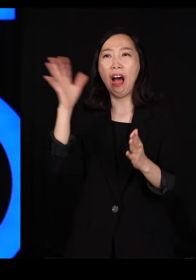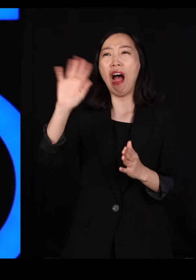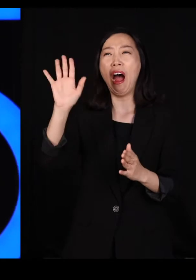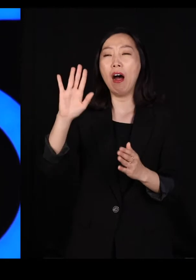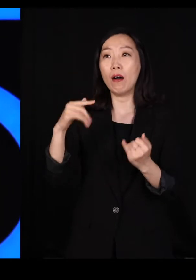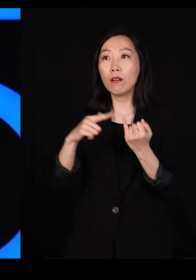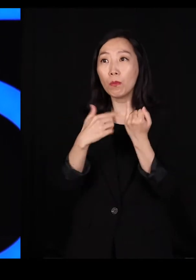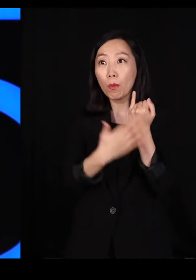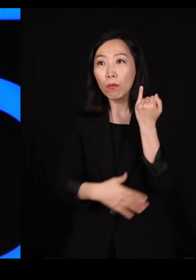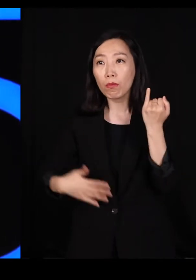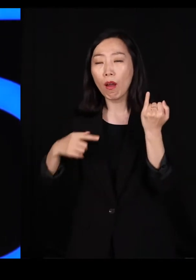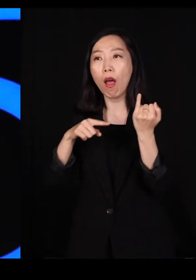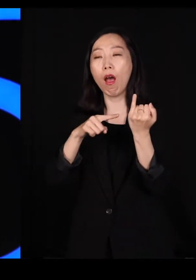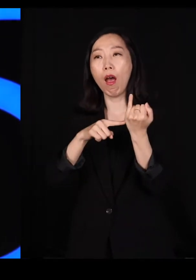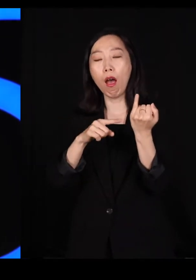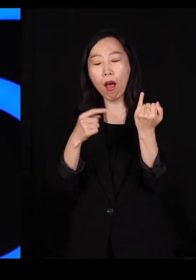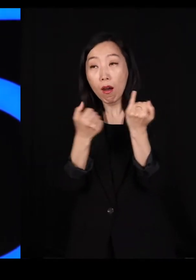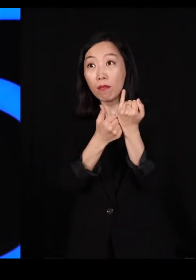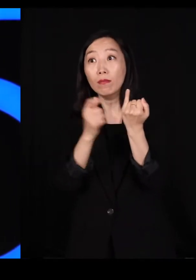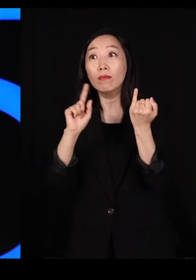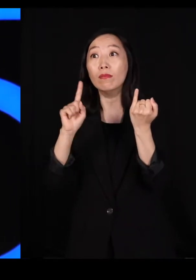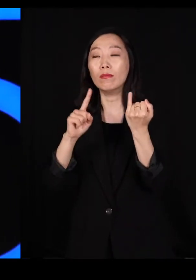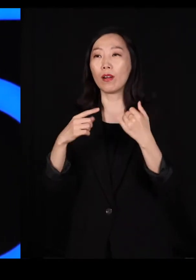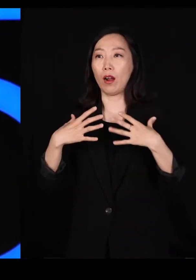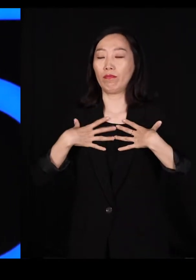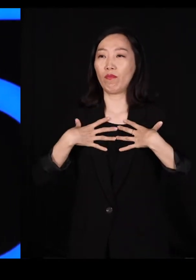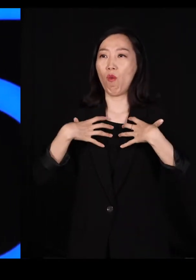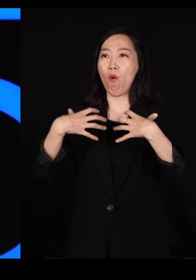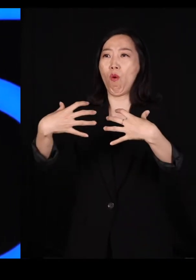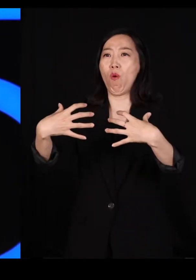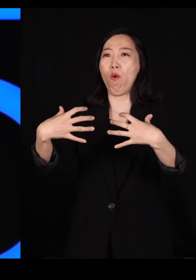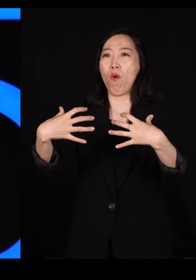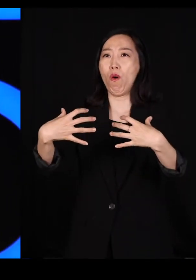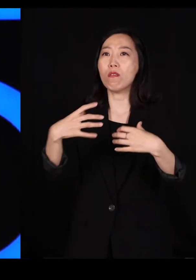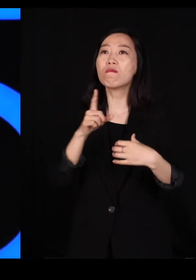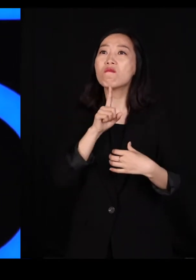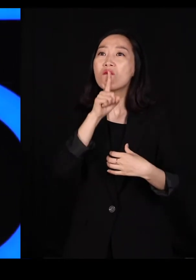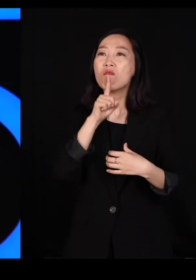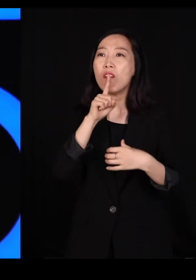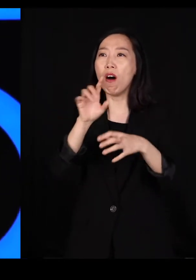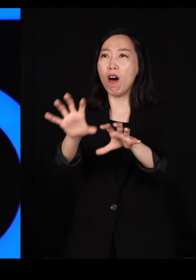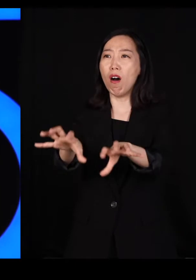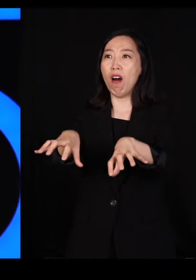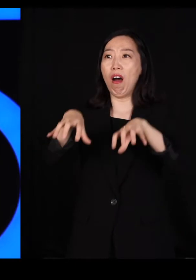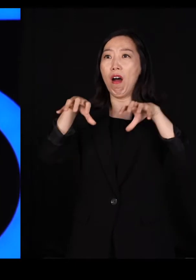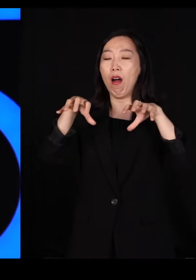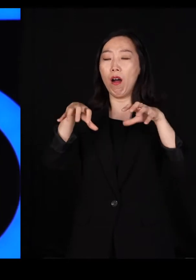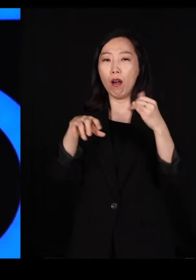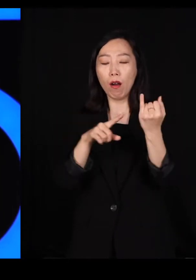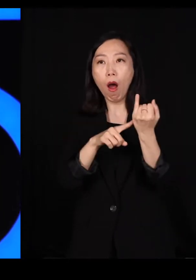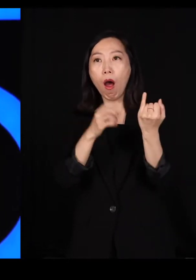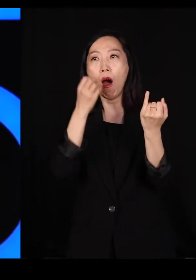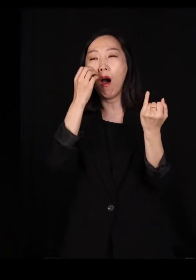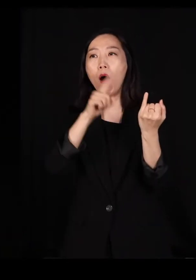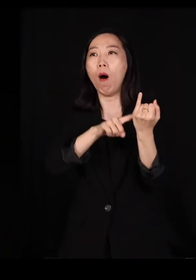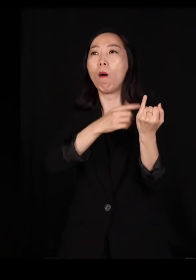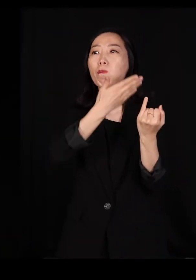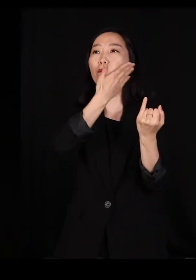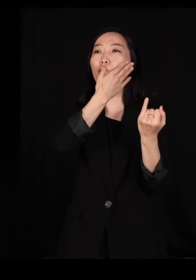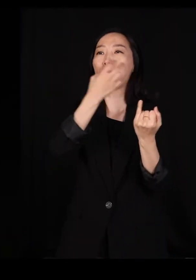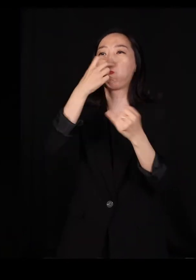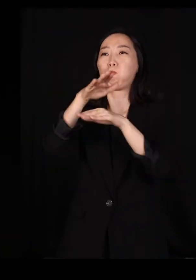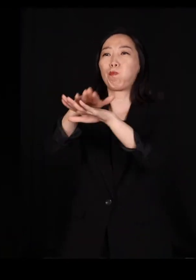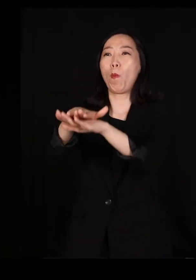않았습니다. 이분은 워낙 저 몸이 저렇게 가슴도 크고 특히 엉덩이가 불쑥 튀어나와서